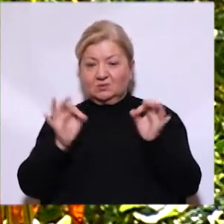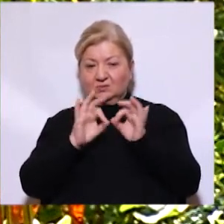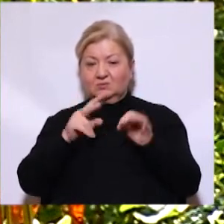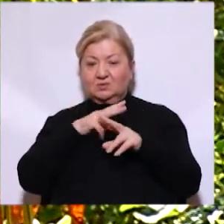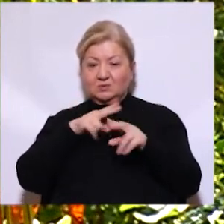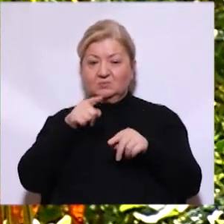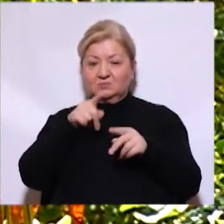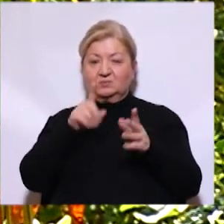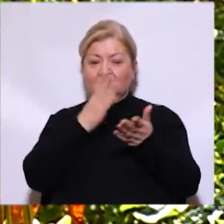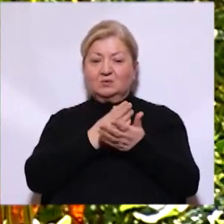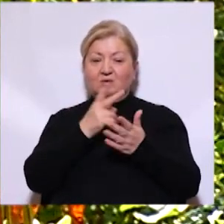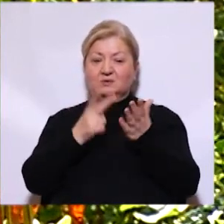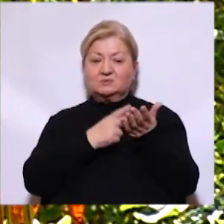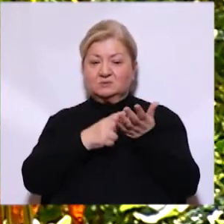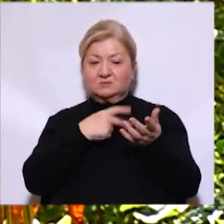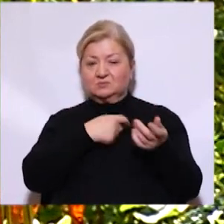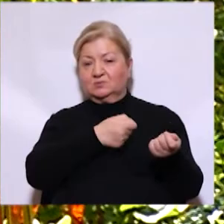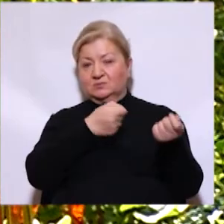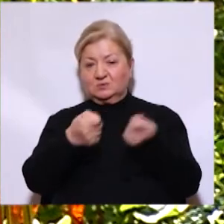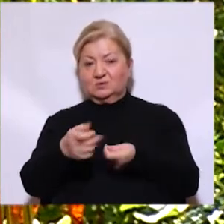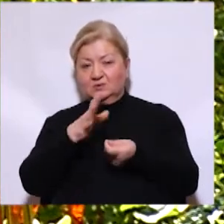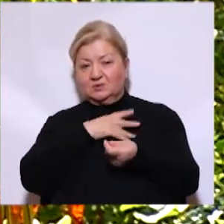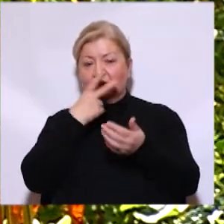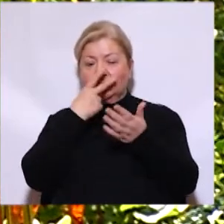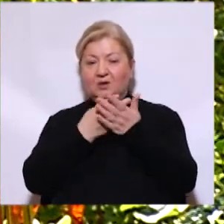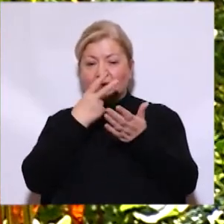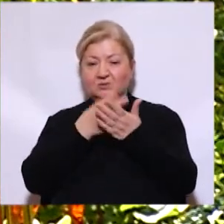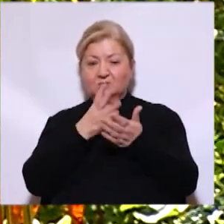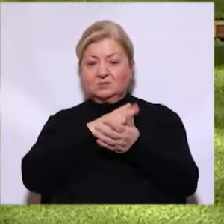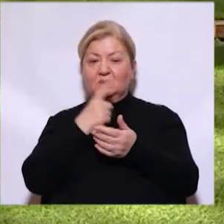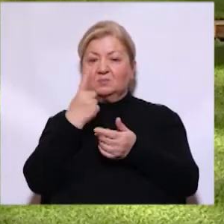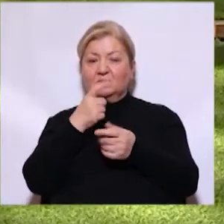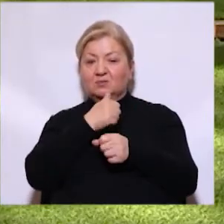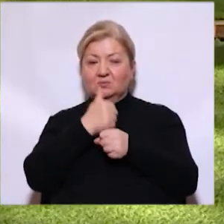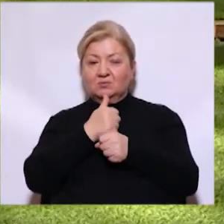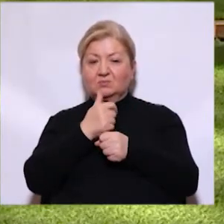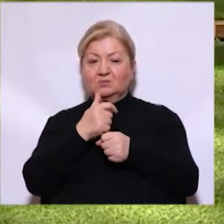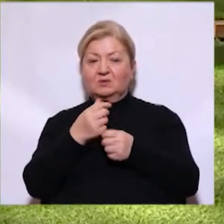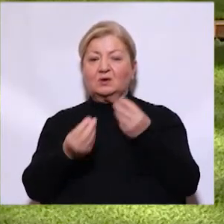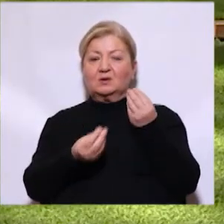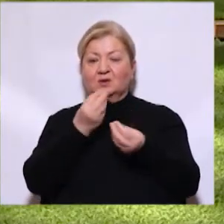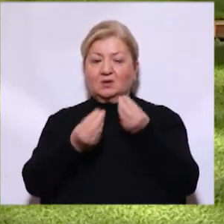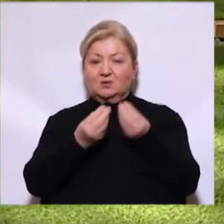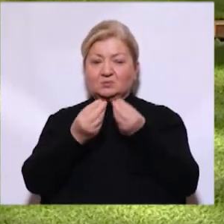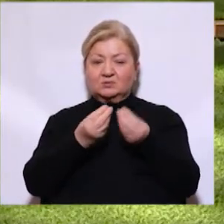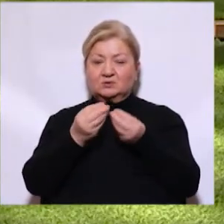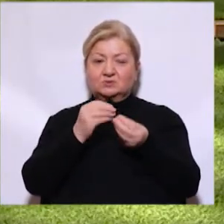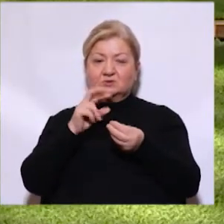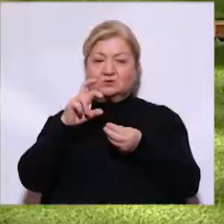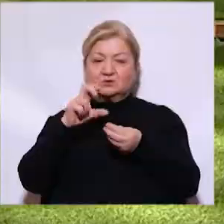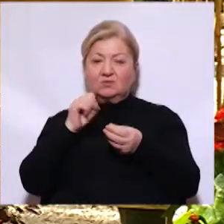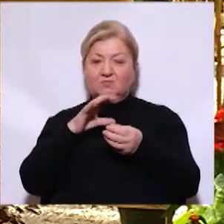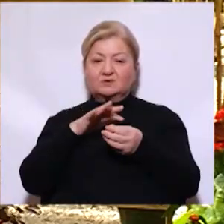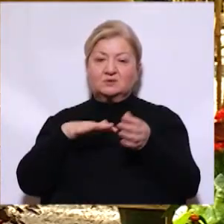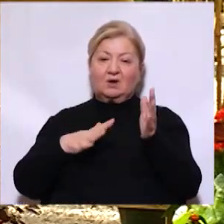და აქაც თქვათ რამდენიმე წიგნი მქონდა წამოღებული და გაჩვენეთ პირველი და მთავარი რაც არის თამაში ჭვავის ყანაში, ხო? და